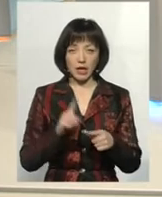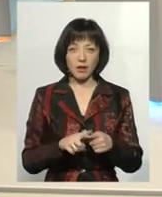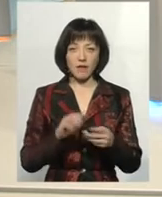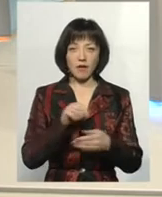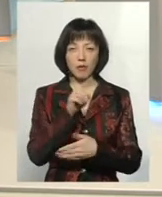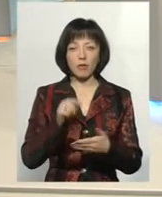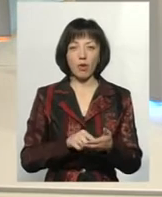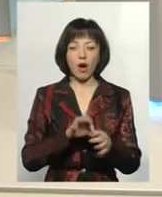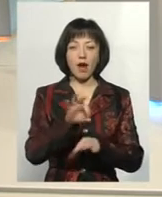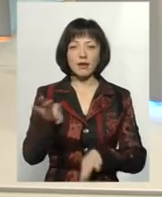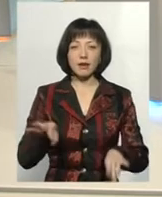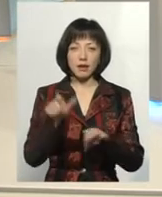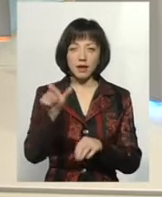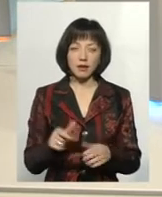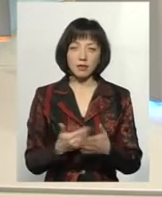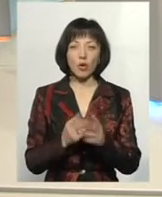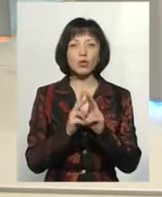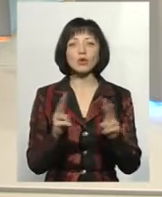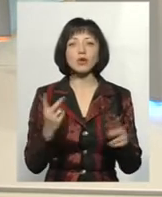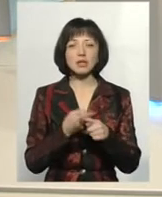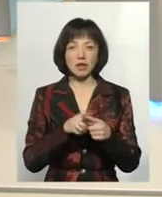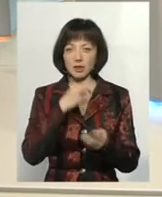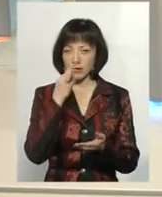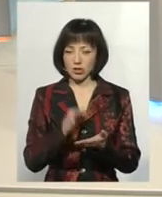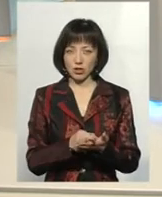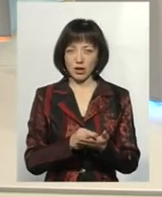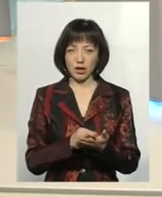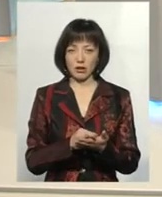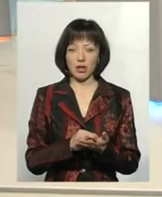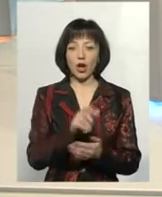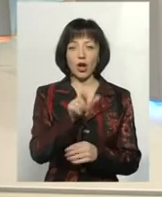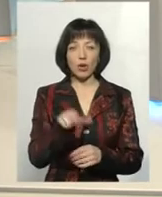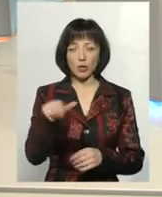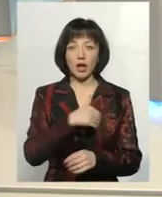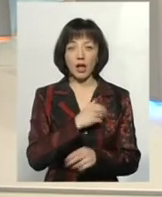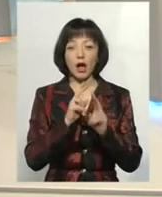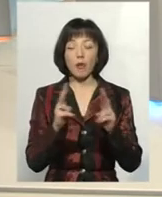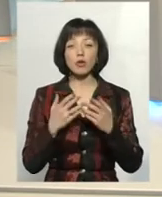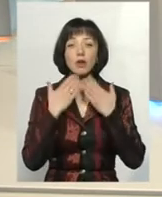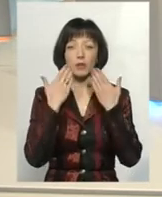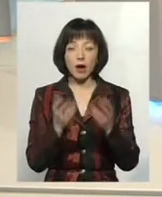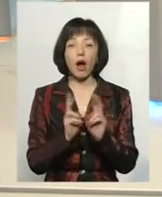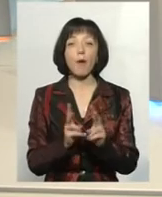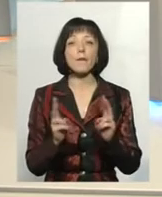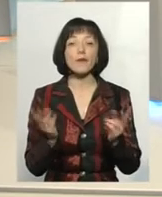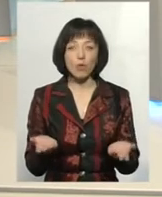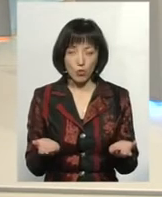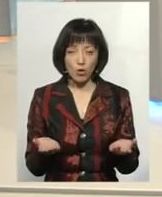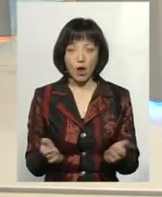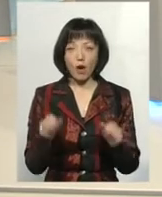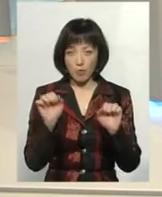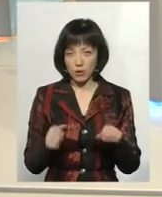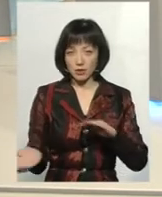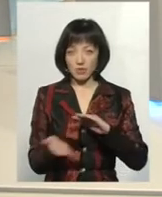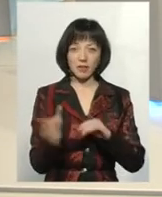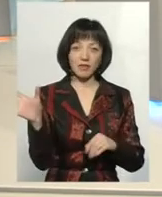вопросом, архитектор, например, или кто за это отвечает? Вот люди хотят к кому-то обратиться, к кому? Можна вирубити